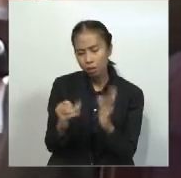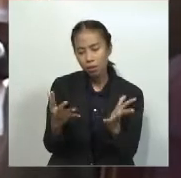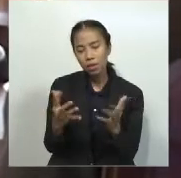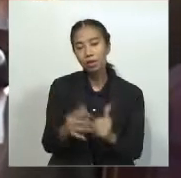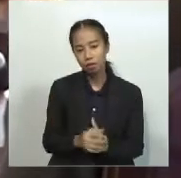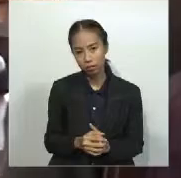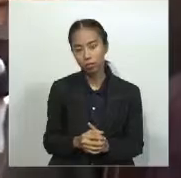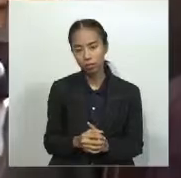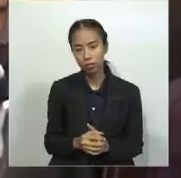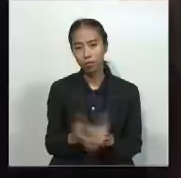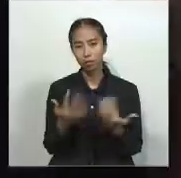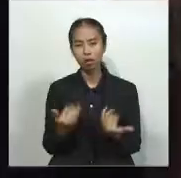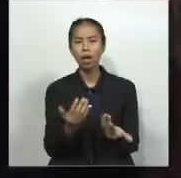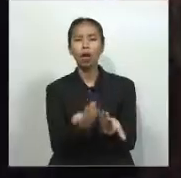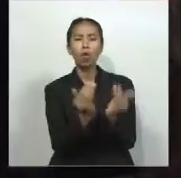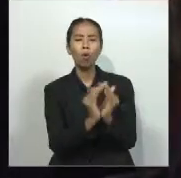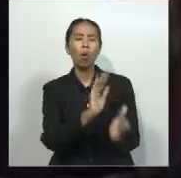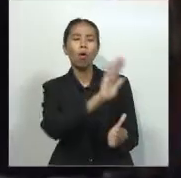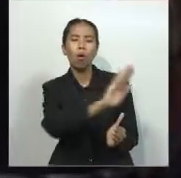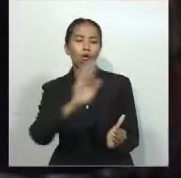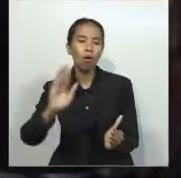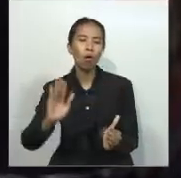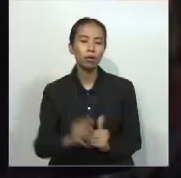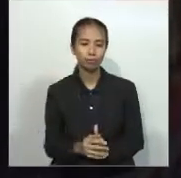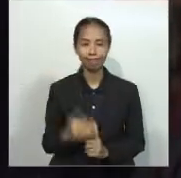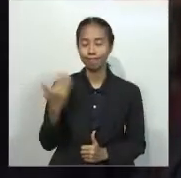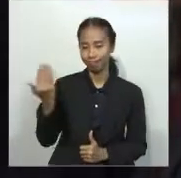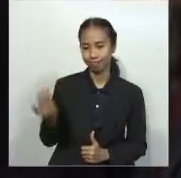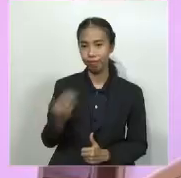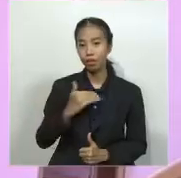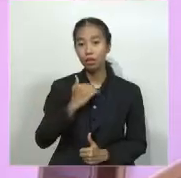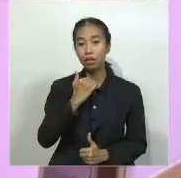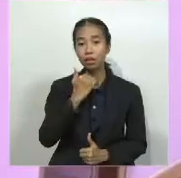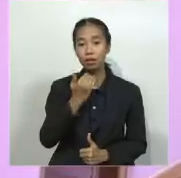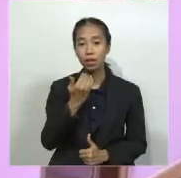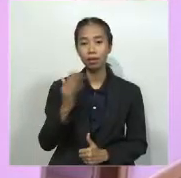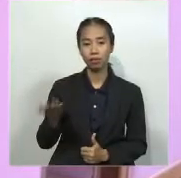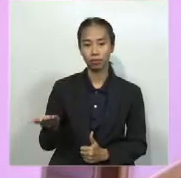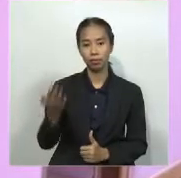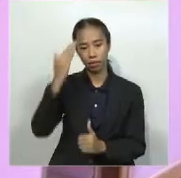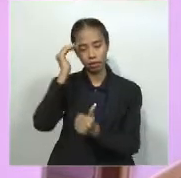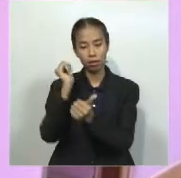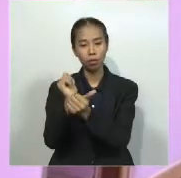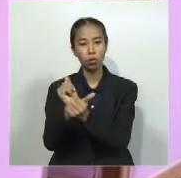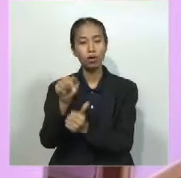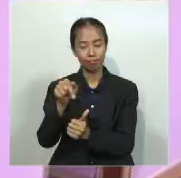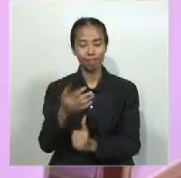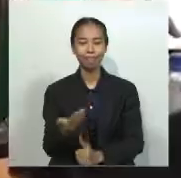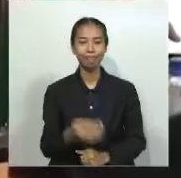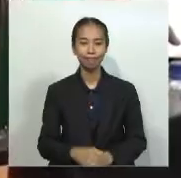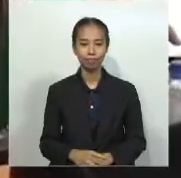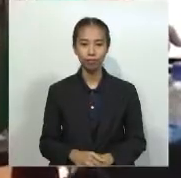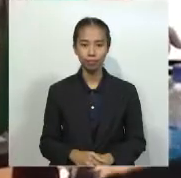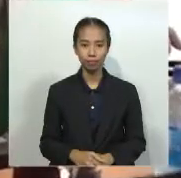ครับ ค่ะก็เป็นเรื่องของภายในครอบครัวนะคะไปฟังเสียงผู้บัญชาการสำนักงานตรวจคนเข้าเมืองกัน